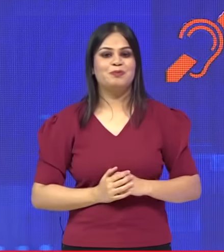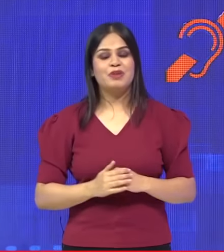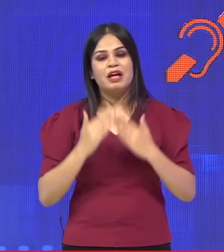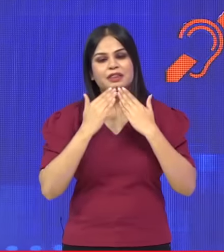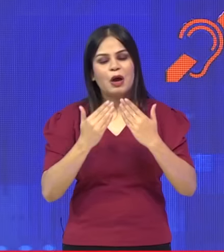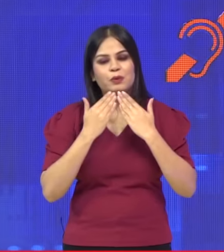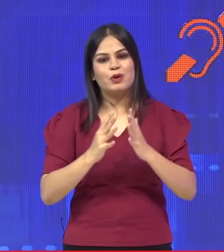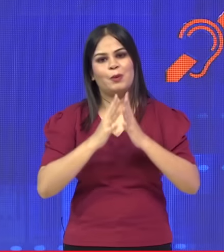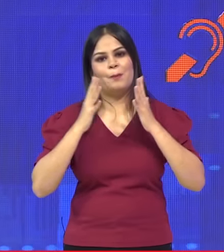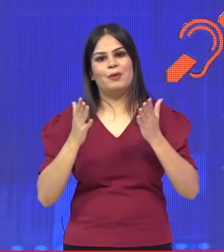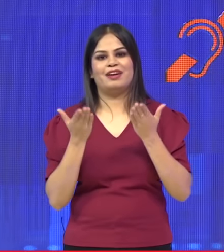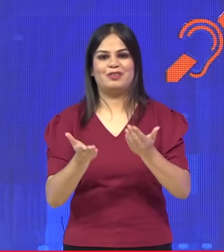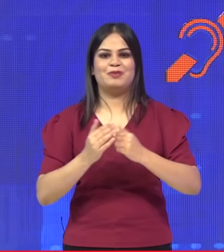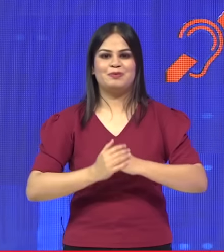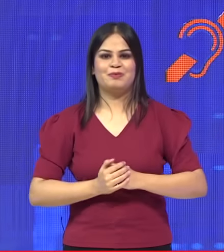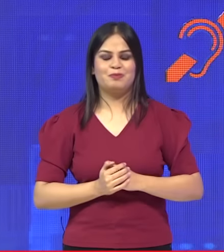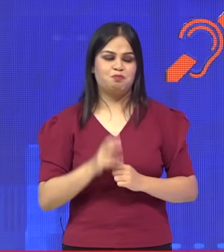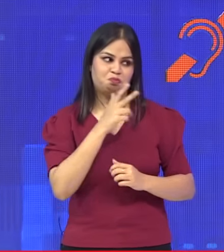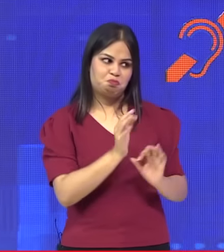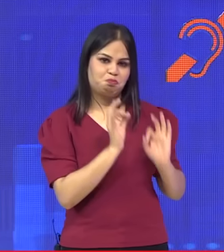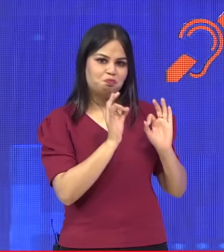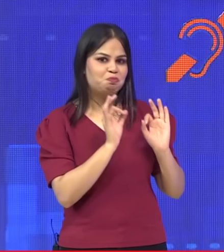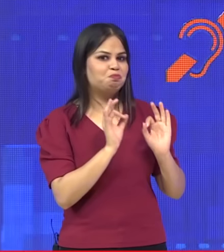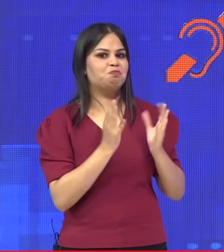मैच वेरी